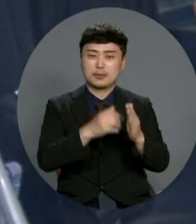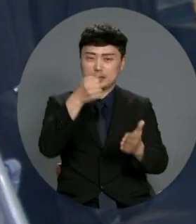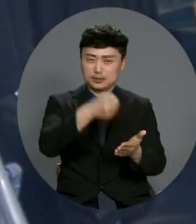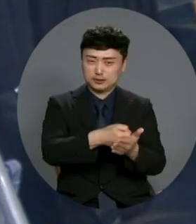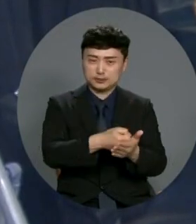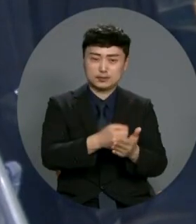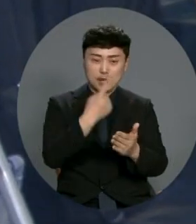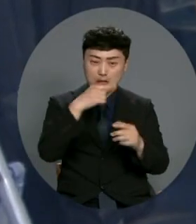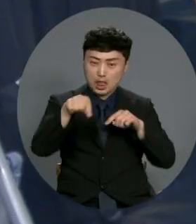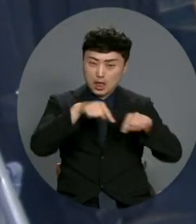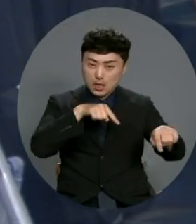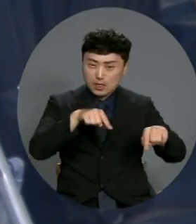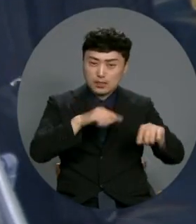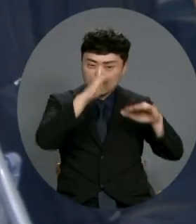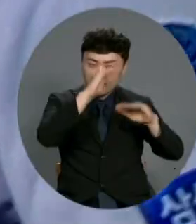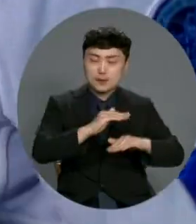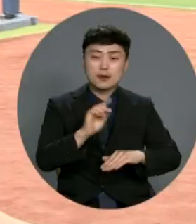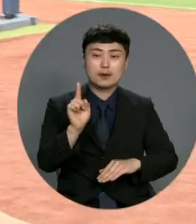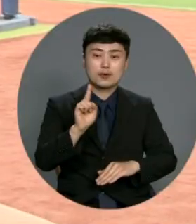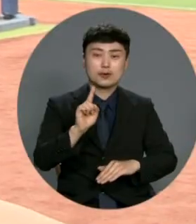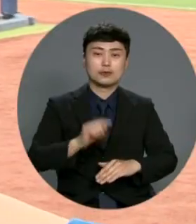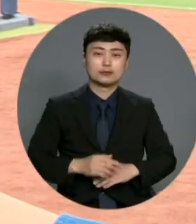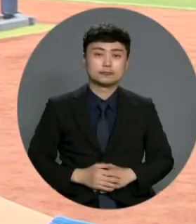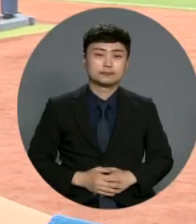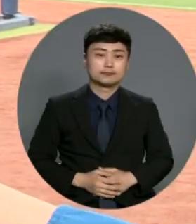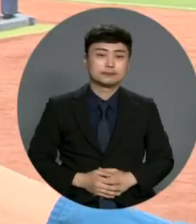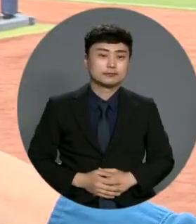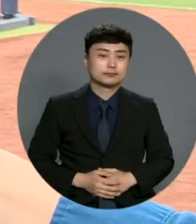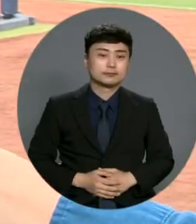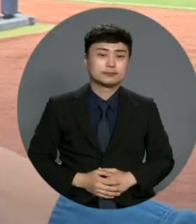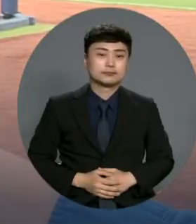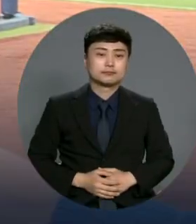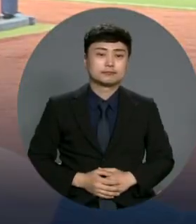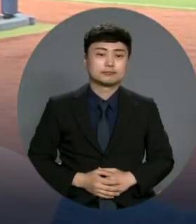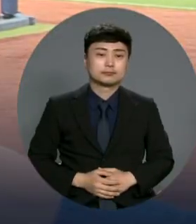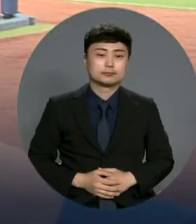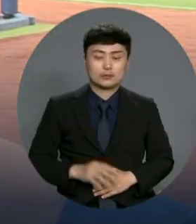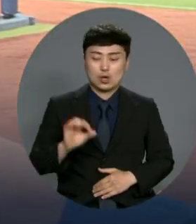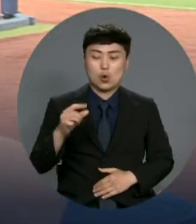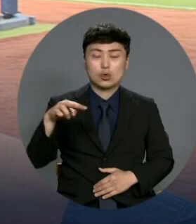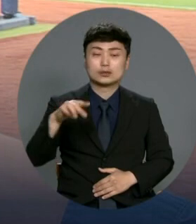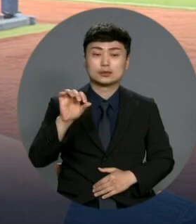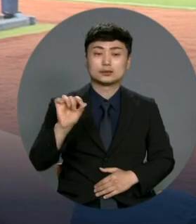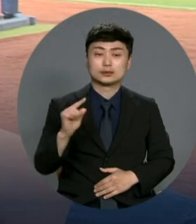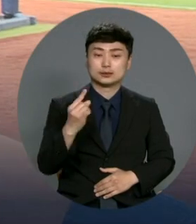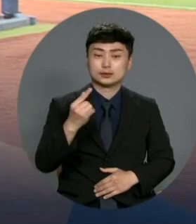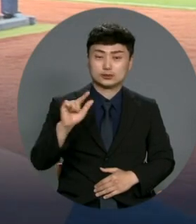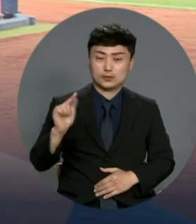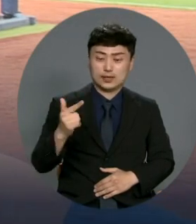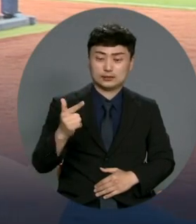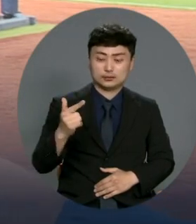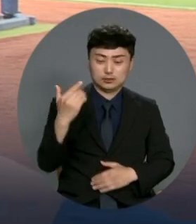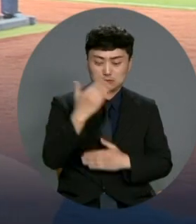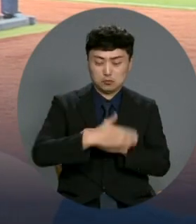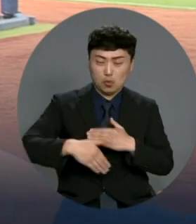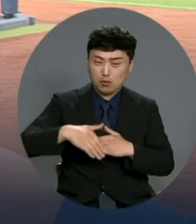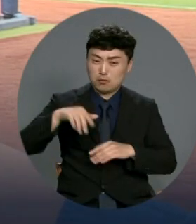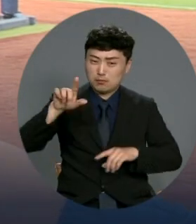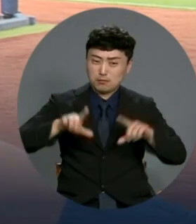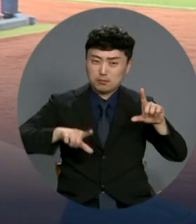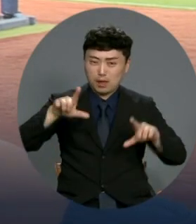코치 이야기 직접 들어보시죠. 아무래도 뭐 요즘에서 오승환 선수가 요즘에 좀 컨디션이나 이런 부분이 안 좋기 때문에